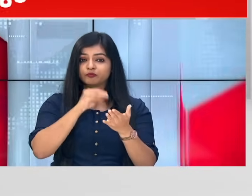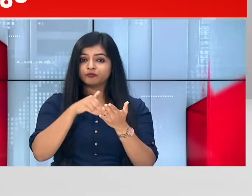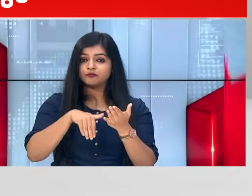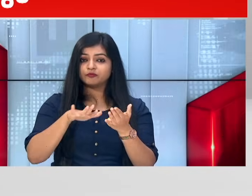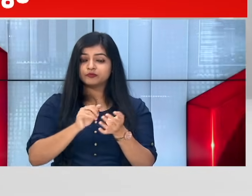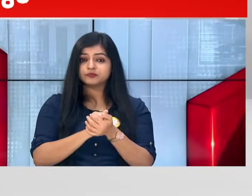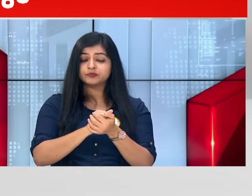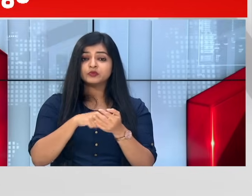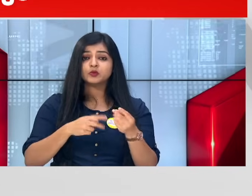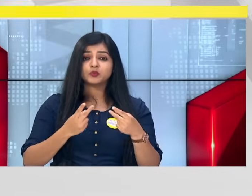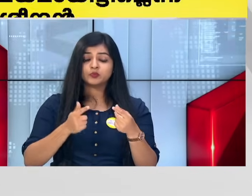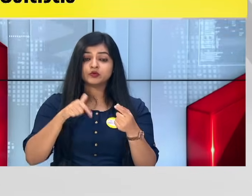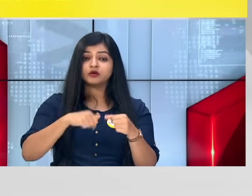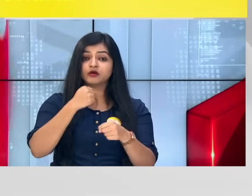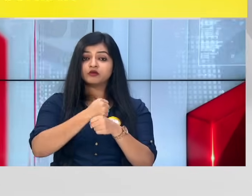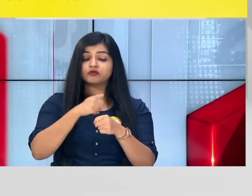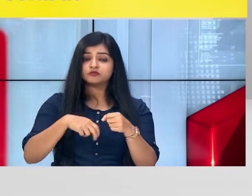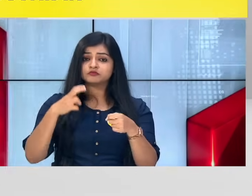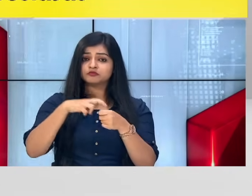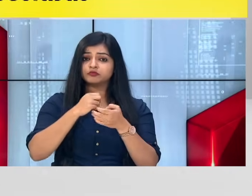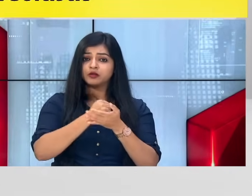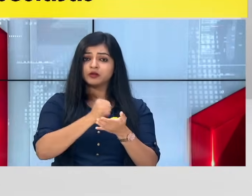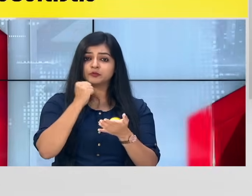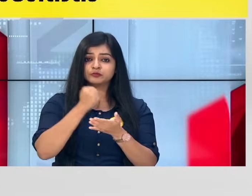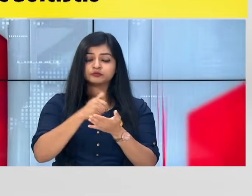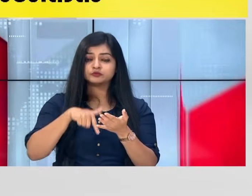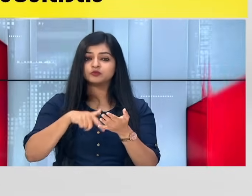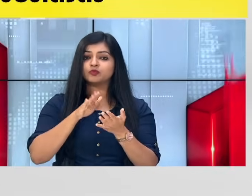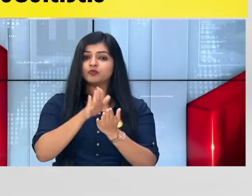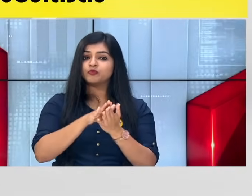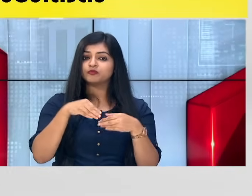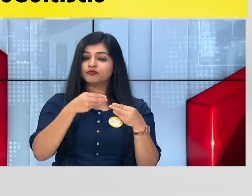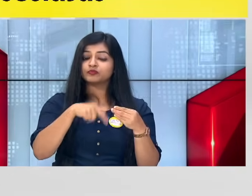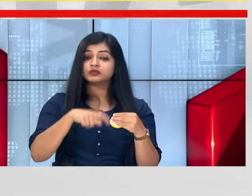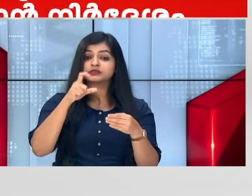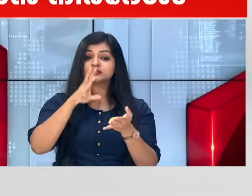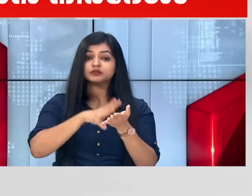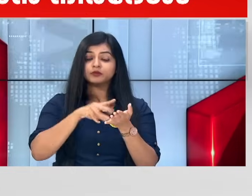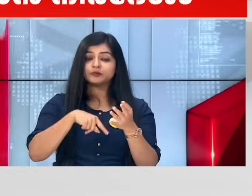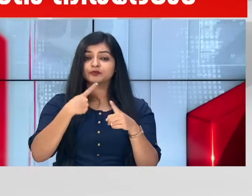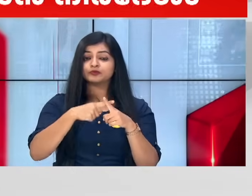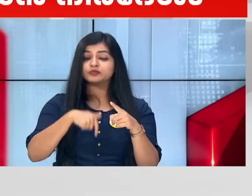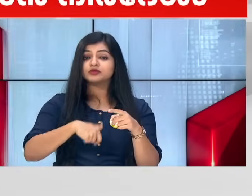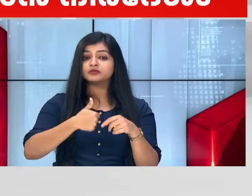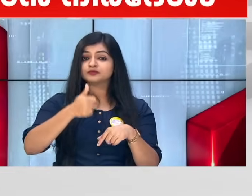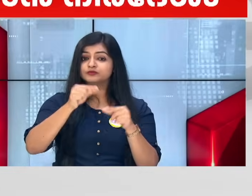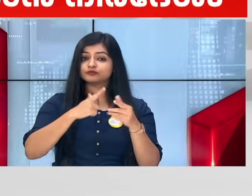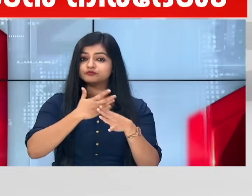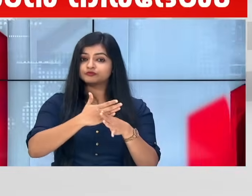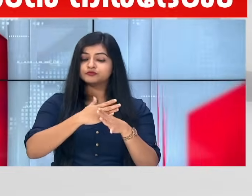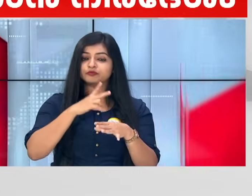എന്തായാലും കാര്യക്ഷമമായി സർക്കാർ ഇടപെടുന്നു എന്നുള്ളൊരു ഉറപ്പ് തന്നെയാണ് ഈ യോഗത്തിൽ മുഖ്യമന്ത്രിയും ജനപ്രതിനിധികളുമായി പങ്കുവച്ചത്.